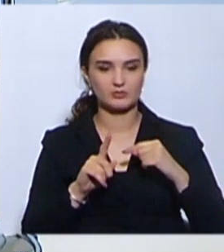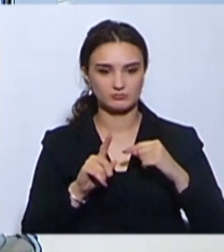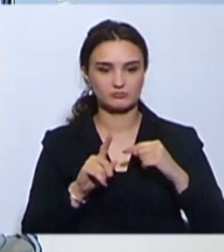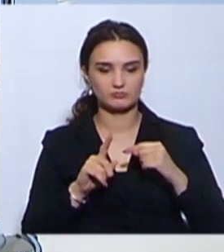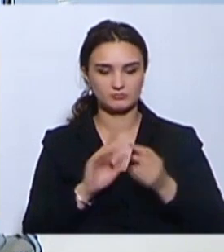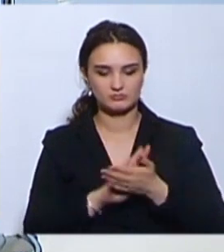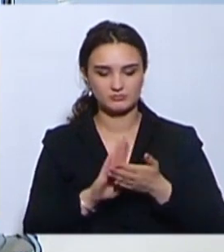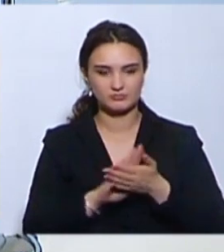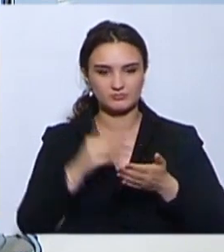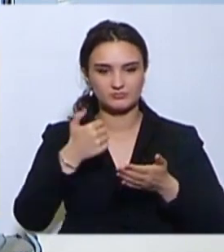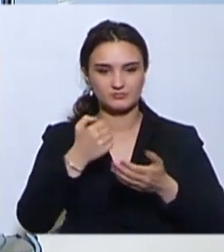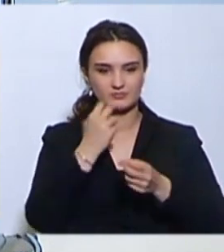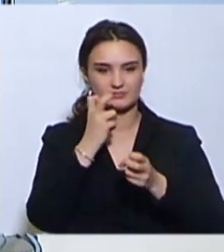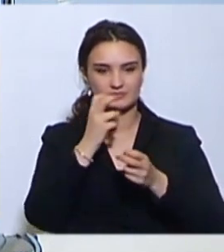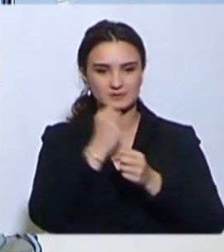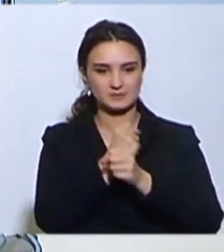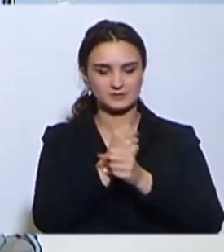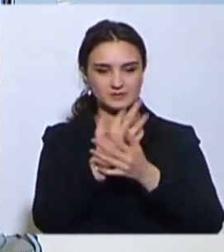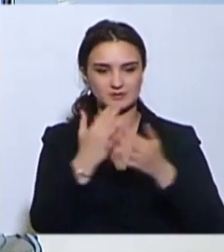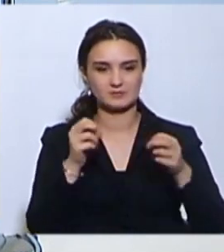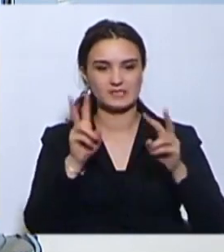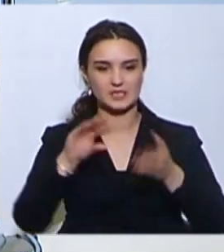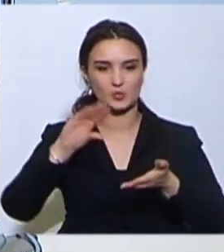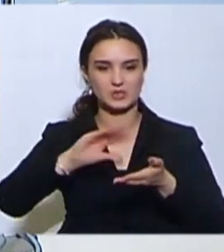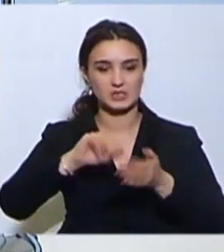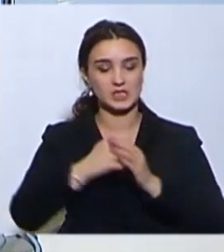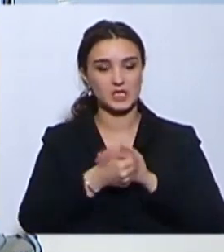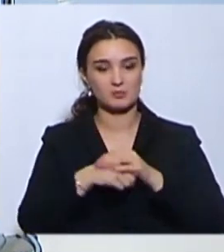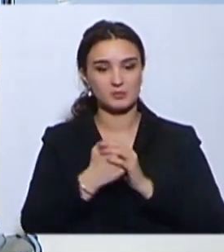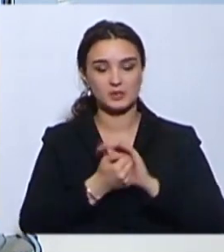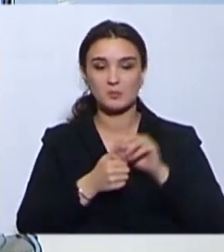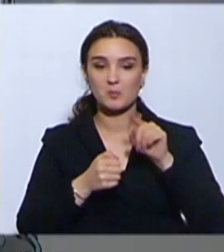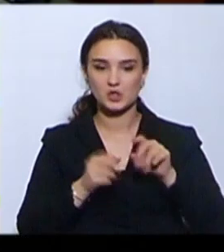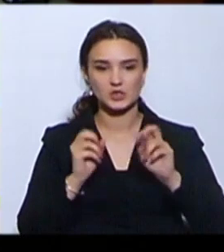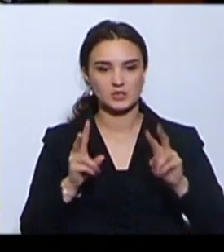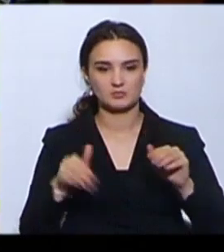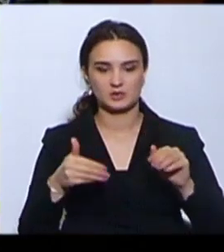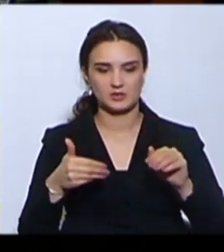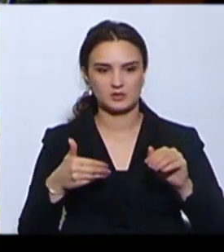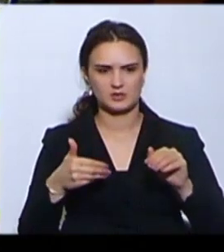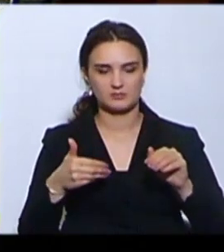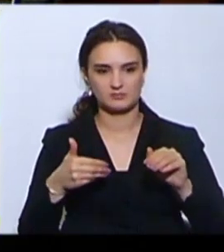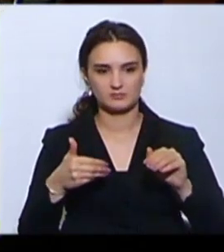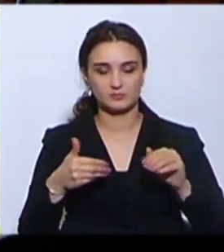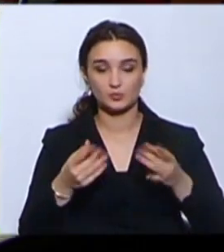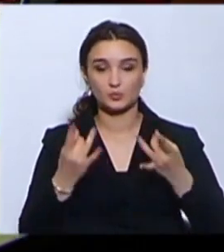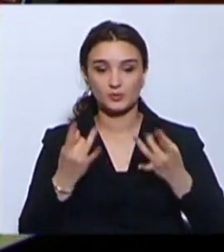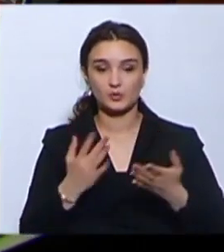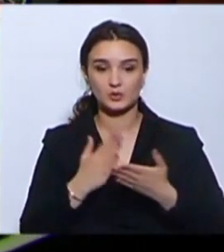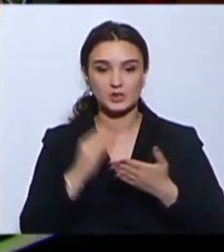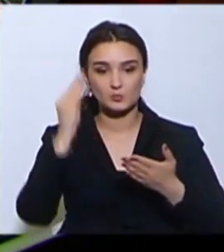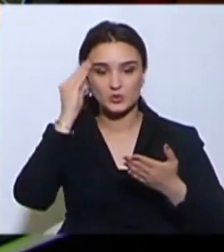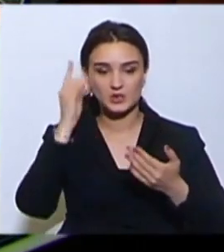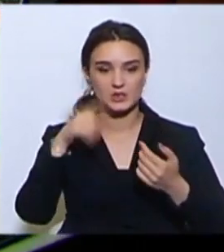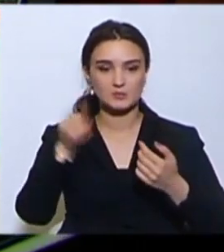ვიმუშავებთ სასტერილიზაციო ხსნარით, სტერილური სითხეებით, მაშინ საფრთხე არ გვემუქრება. უბრალოდ არის